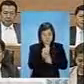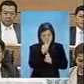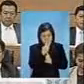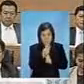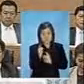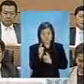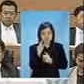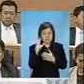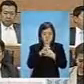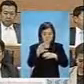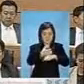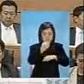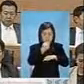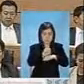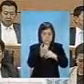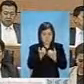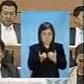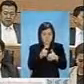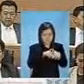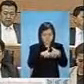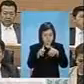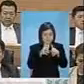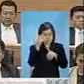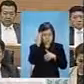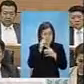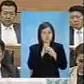เป็นไปทางการเมืองเนี่ยอดวิตกกังวลไม่ได้เ